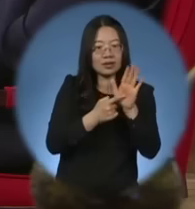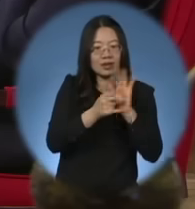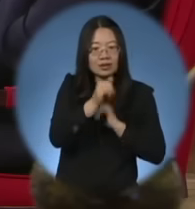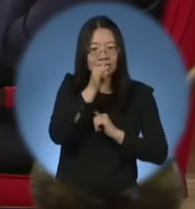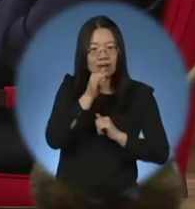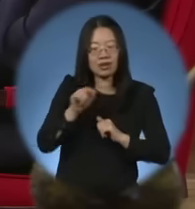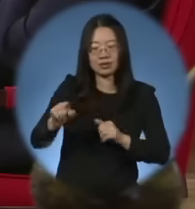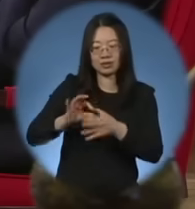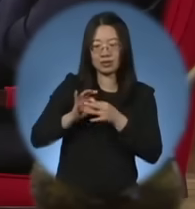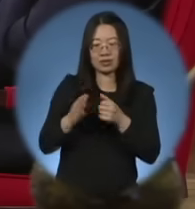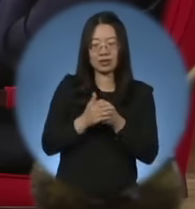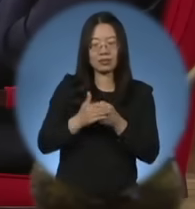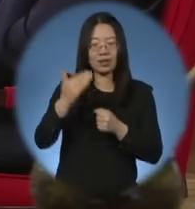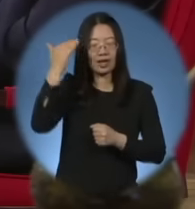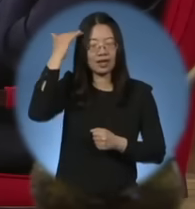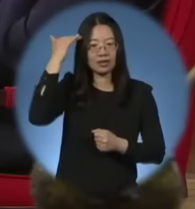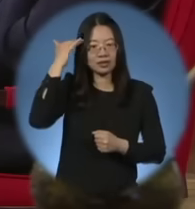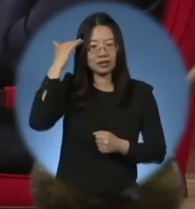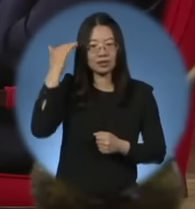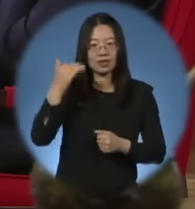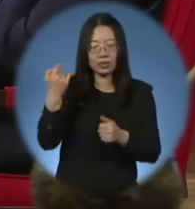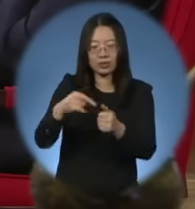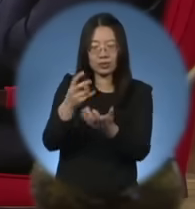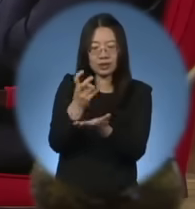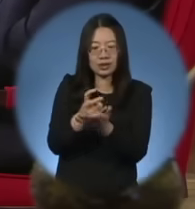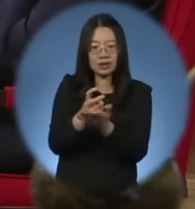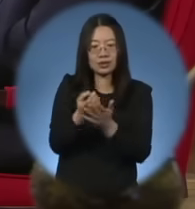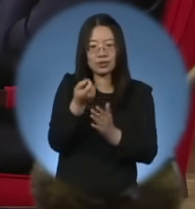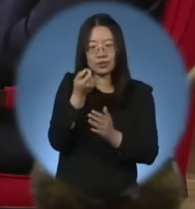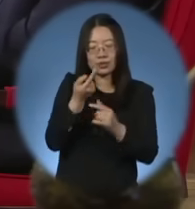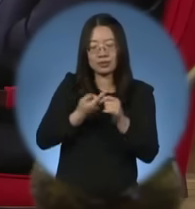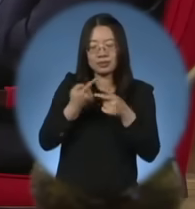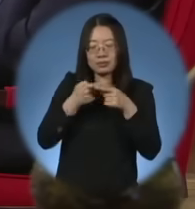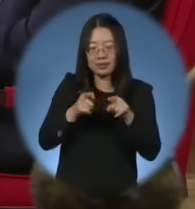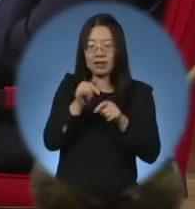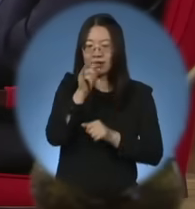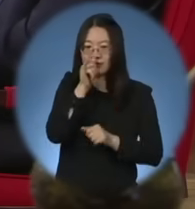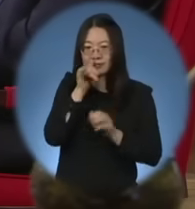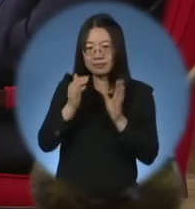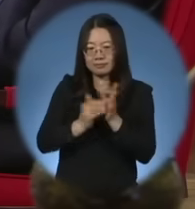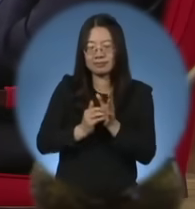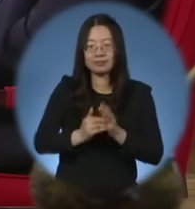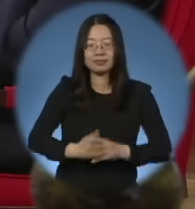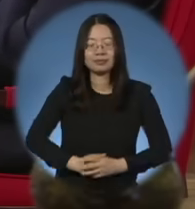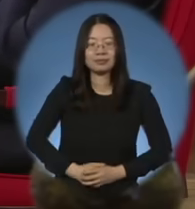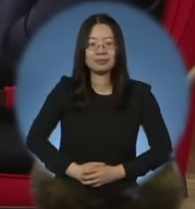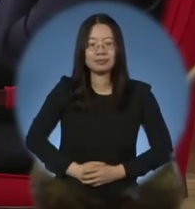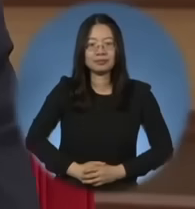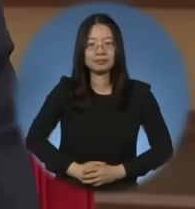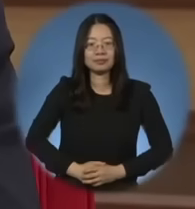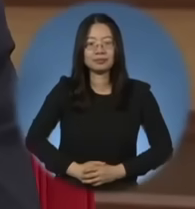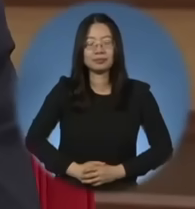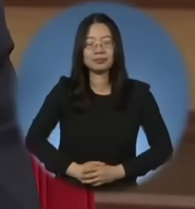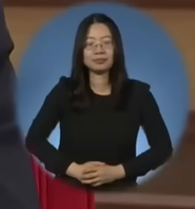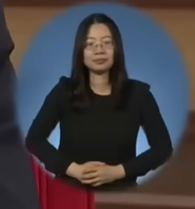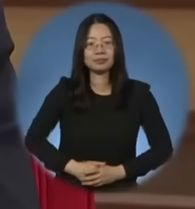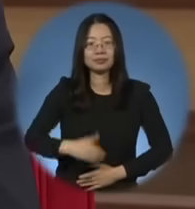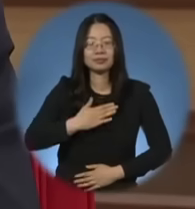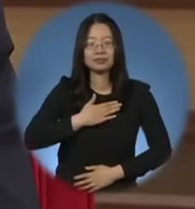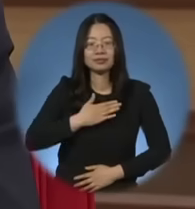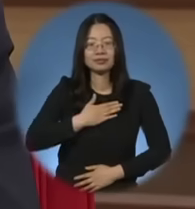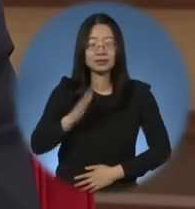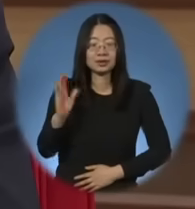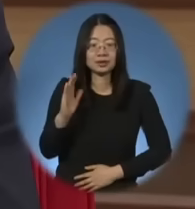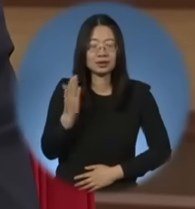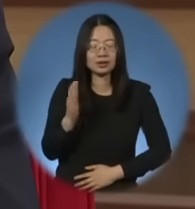거군요 나는 그 관계로 한국의 교육 제도를 조금 비평이 있습니다음 아 그것은